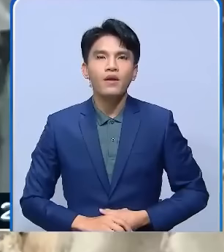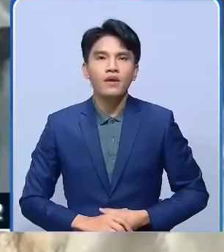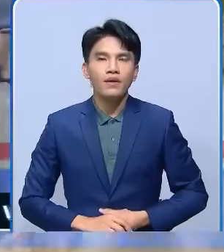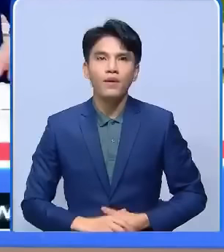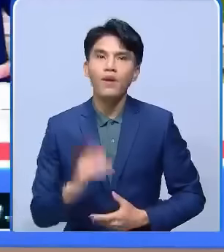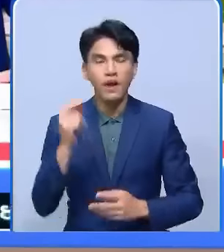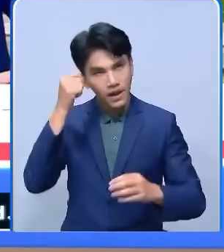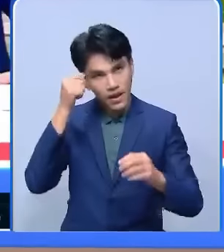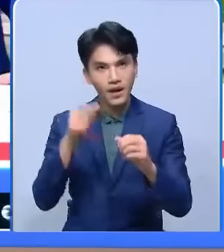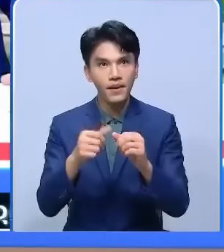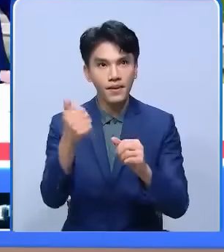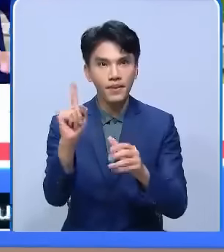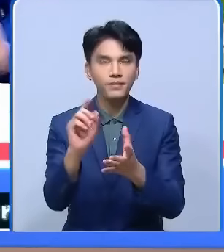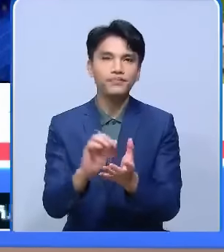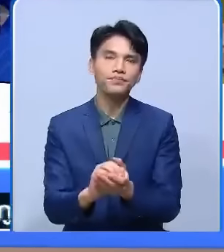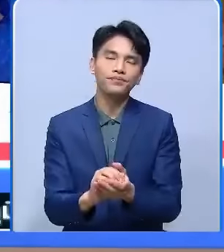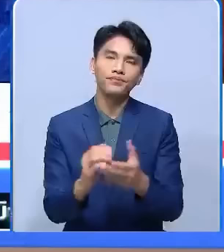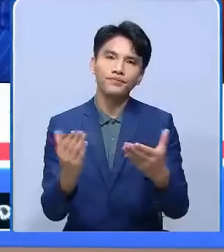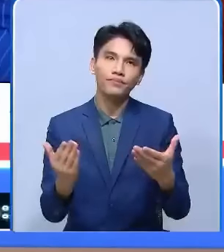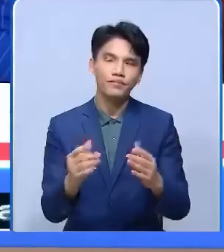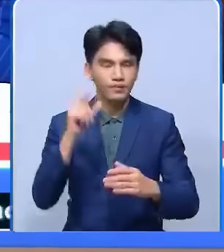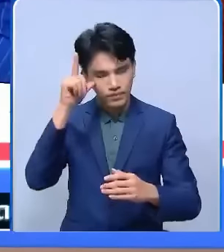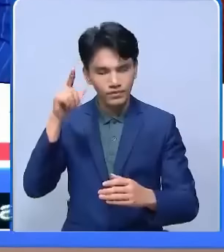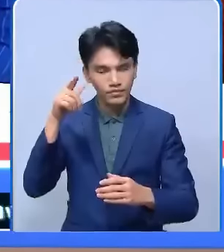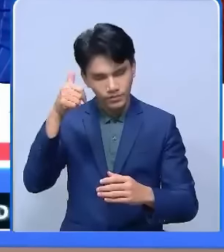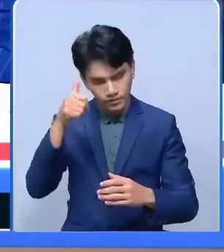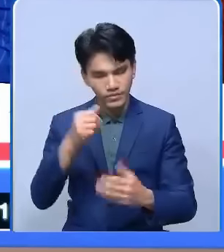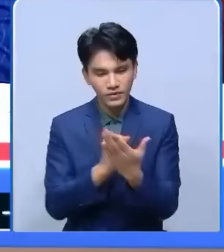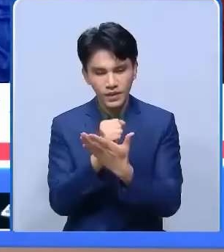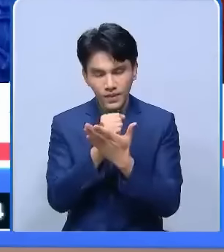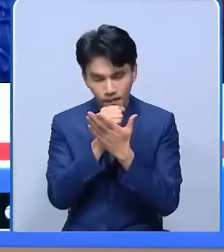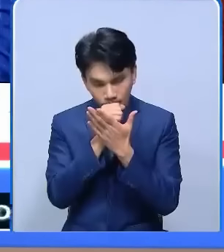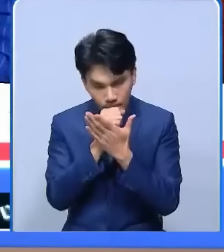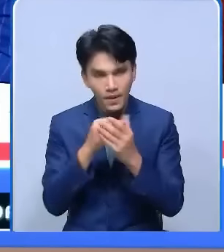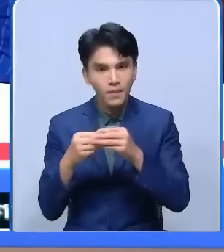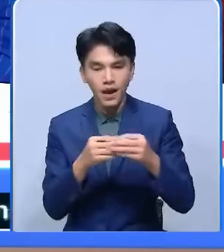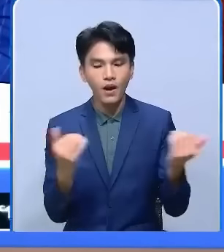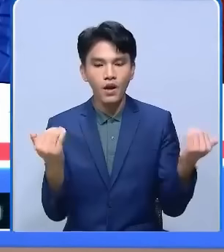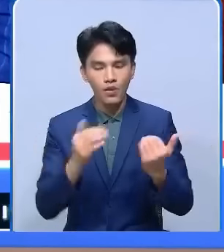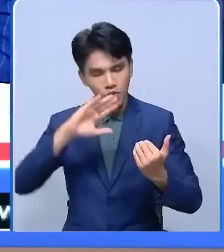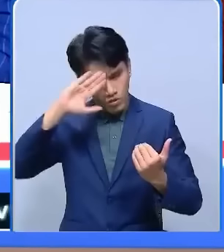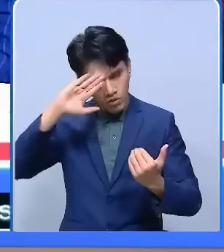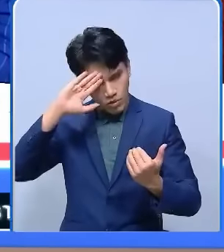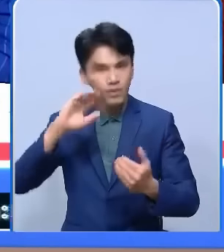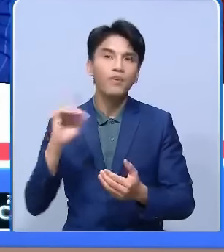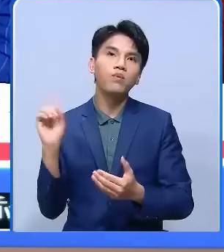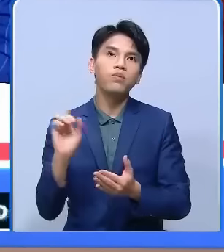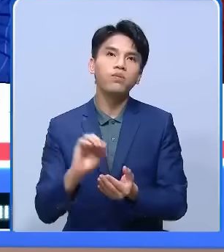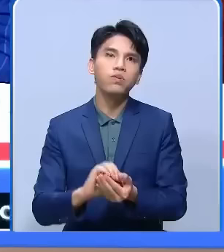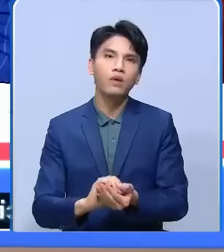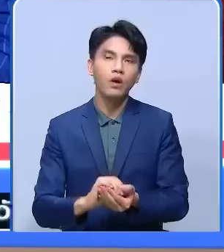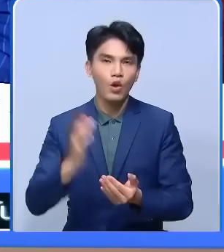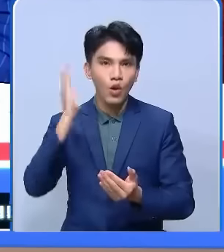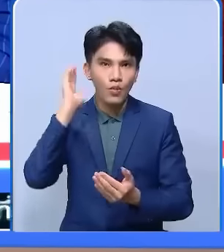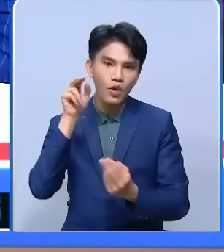คุณผู้ชมยังจำเหตุการณ์นี้ได้มั้ยค่ะคดีที่คนเป็นแม่คือติดยาเสพติดนะแล้วก็พาลูกสาวที่ป่วยเป็นออทิสติกเนี่ยไปให้ชาย